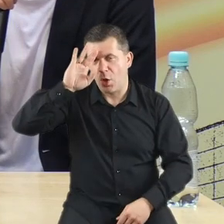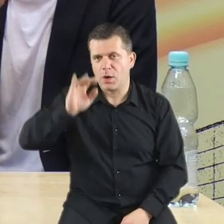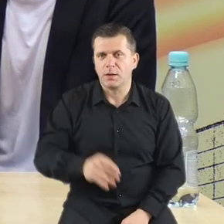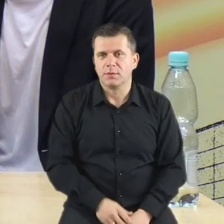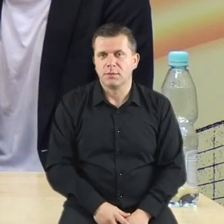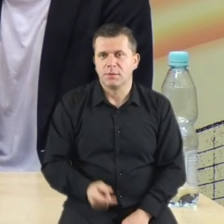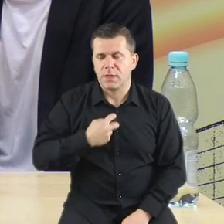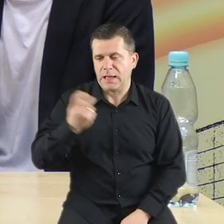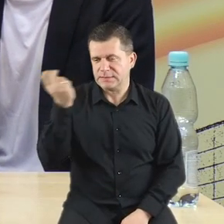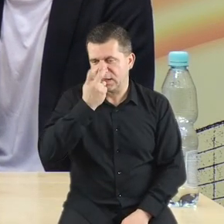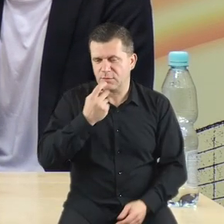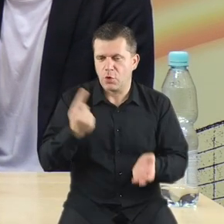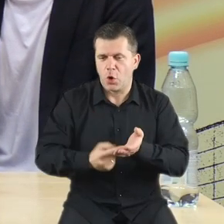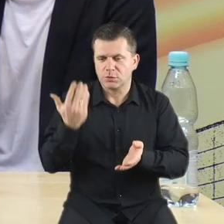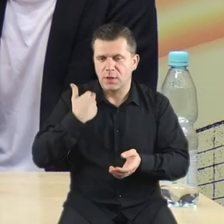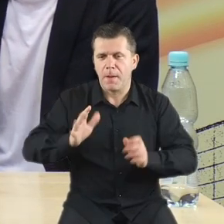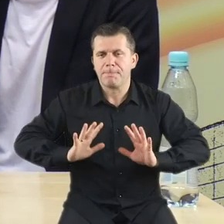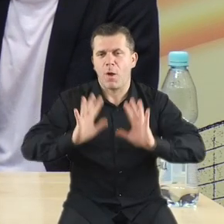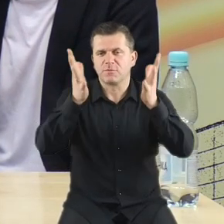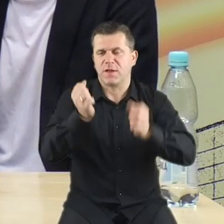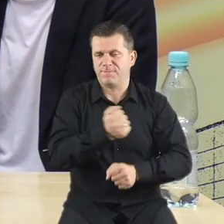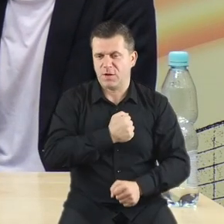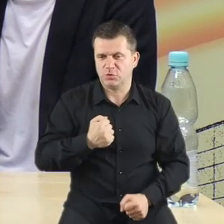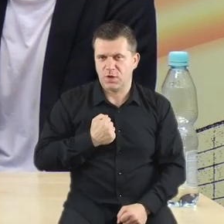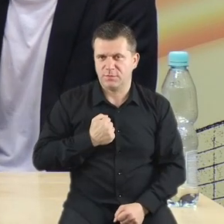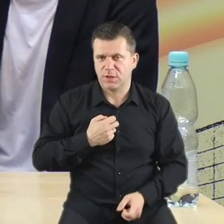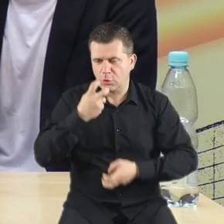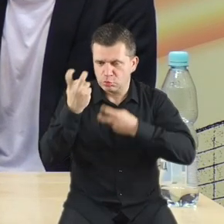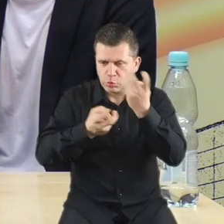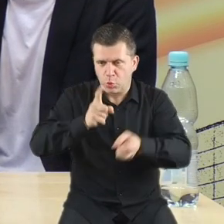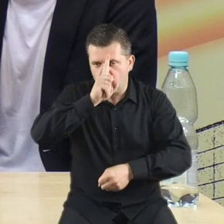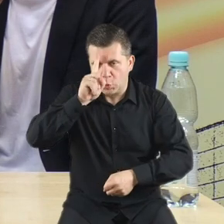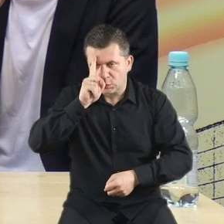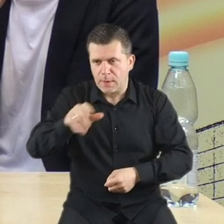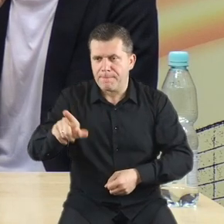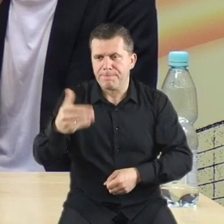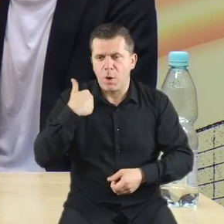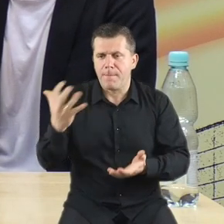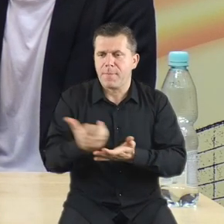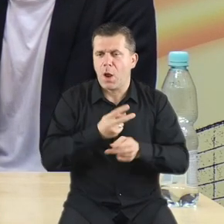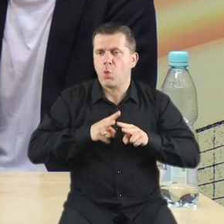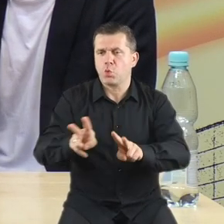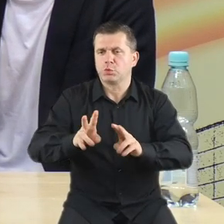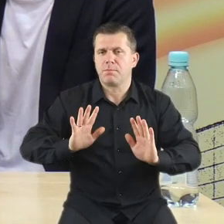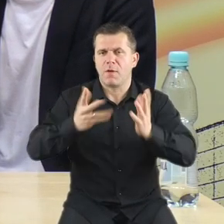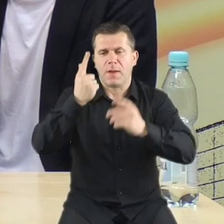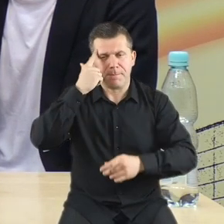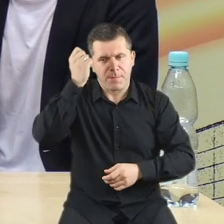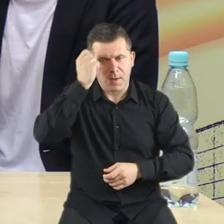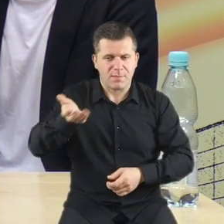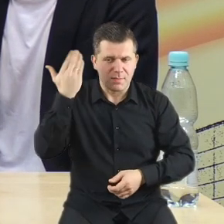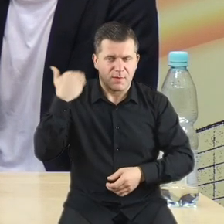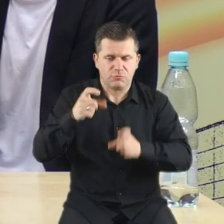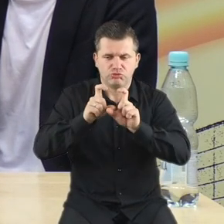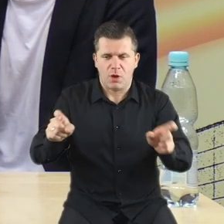Zainteresowałem się ostatnio powstaniem warszawskim i zacząłem szukać ludzi, którzy brali udział w tym powstaniu, pamiętają tamte czasy. Pracowałem